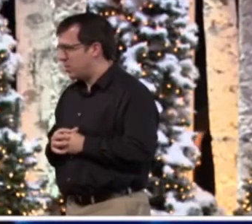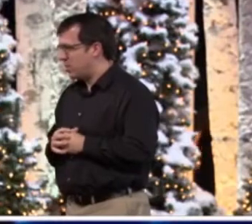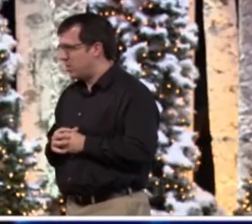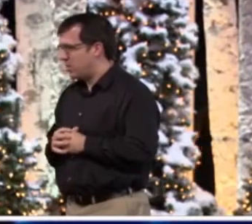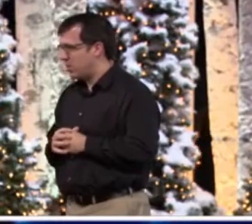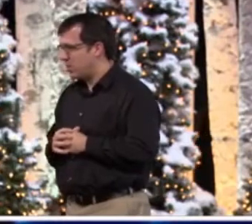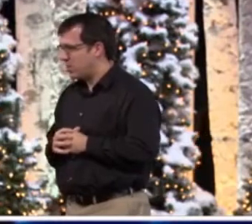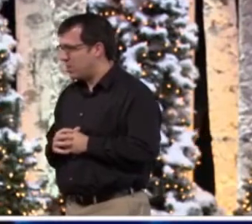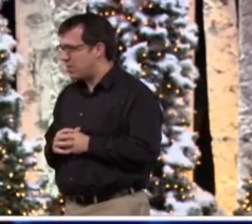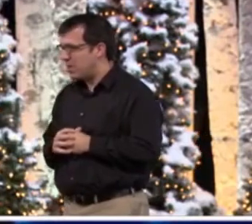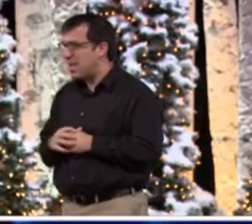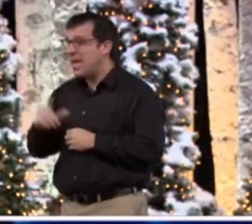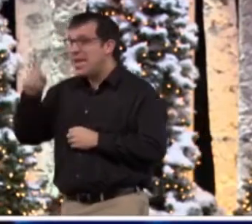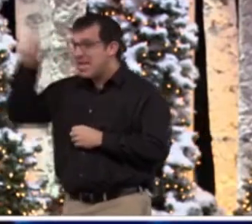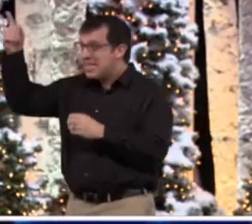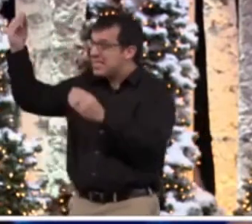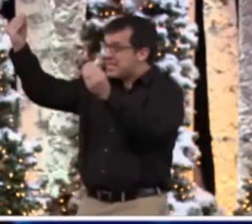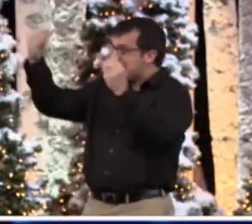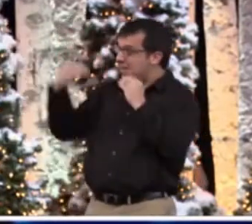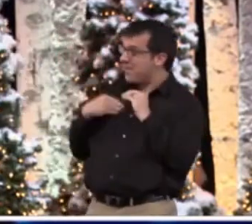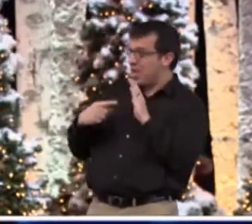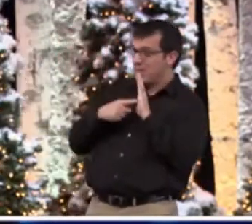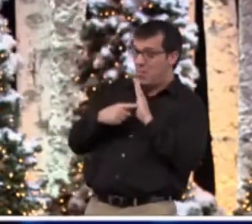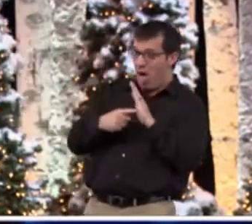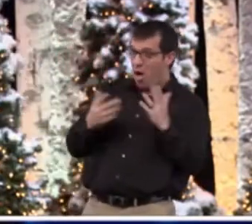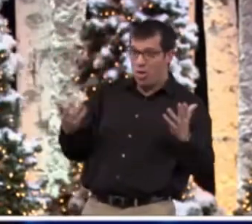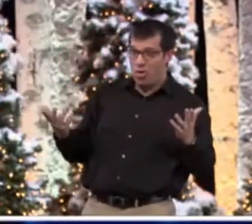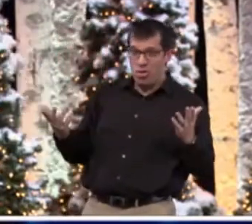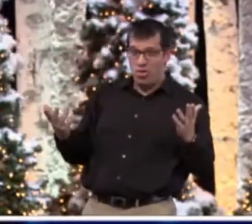उहाँले परिचालनका लागि प्रेरित 2 अध्यायमा